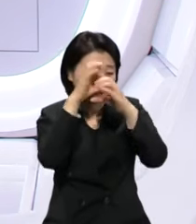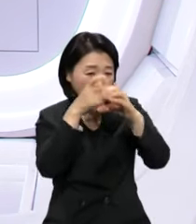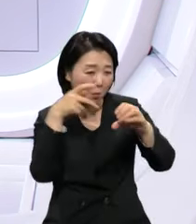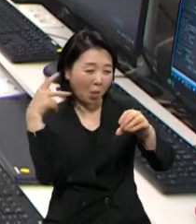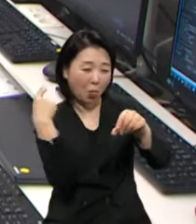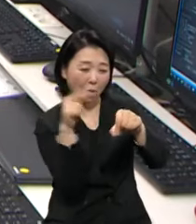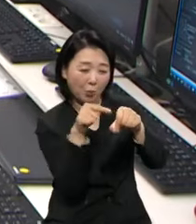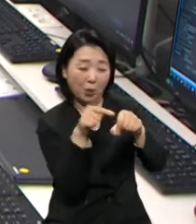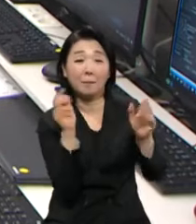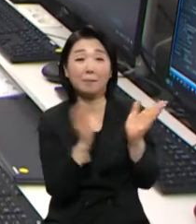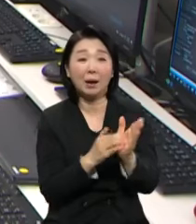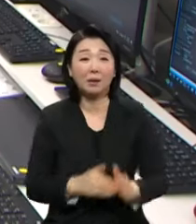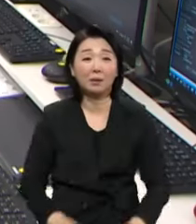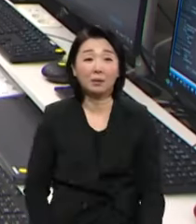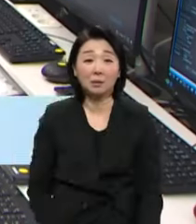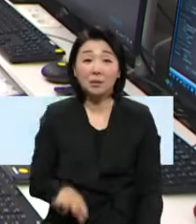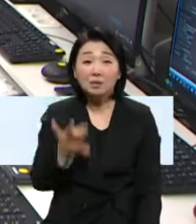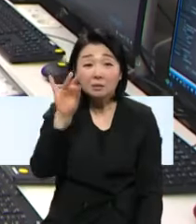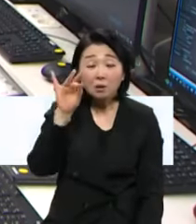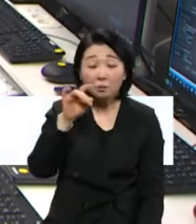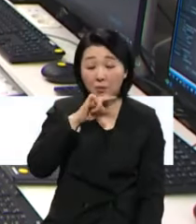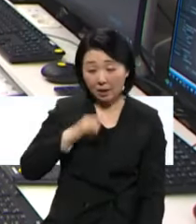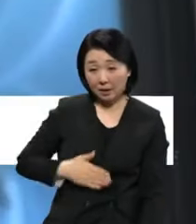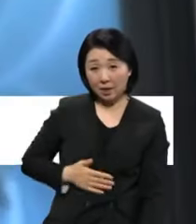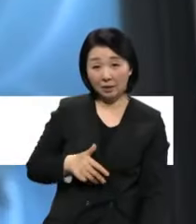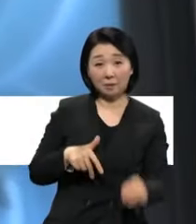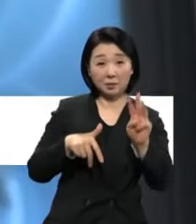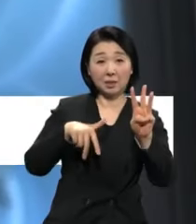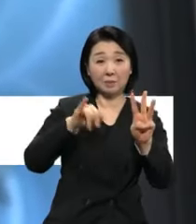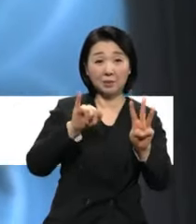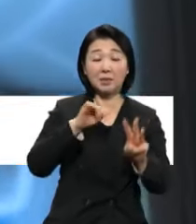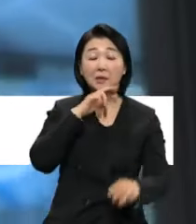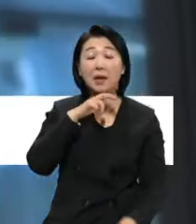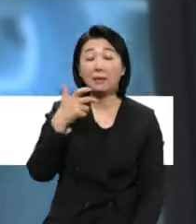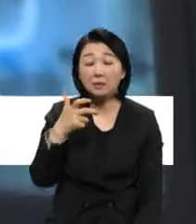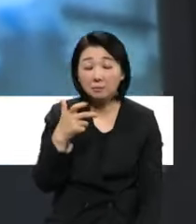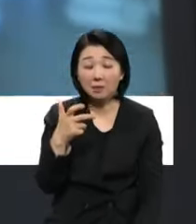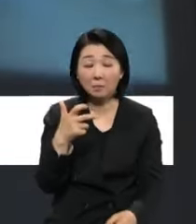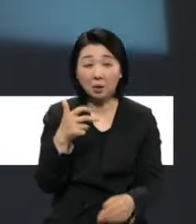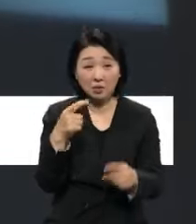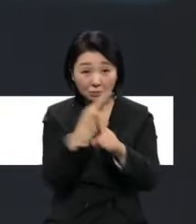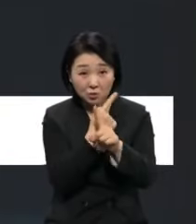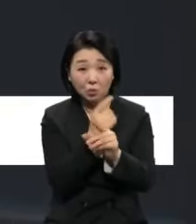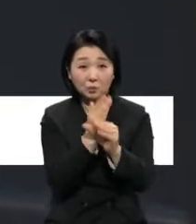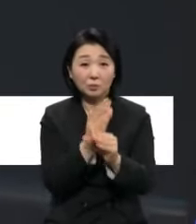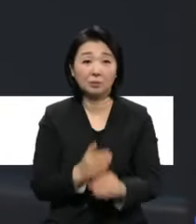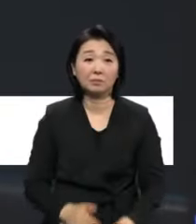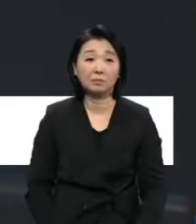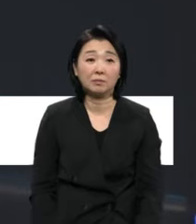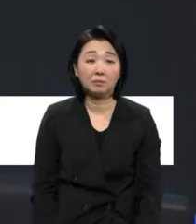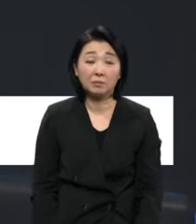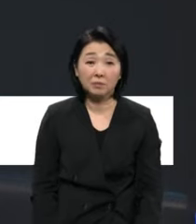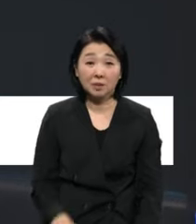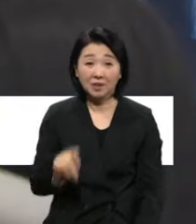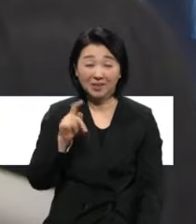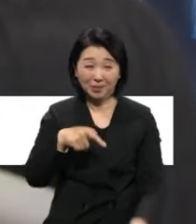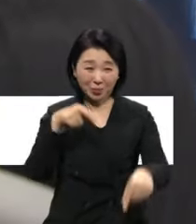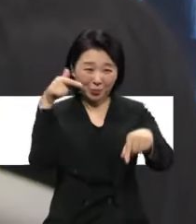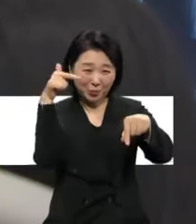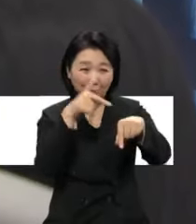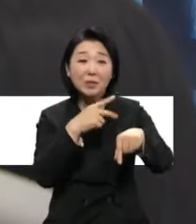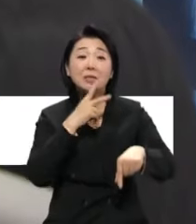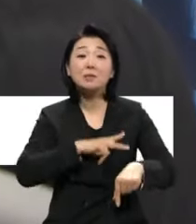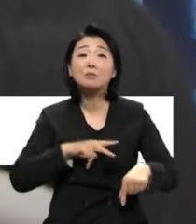됩니다. 국내 처음으로 간암 3기인 70대 이모 씨가 중입자 치료를 시작했습니다. 중입자를 쐬는 시간은